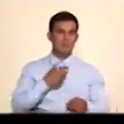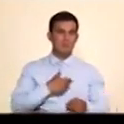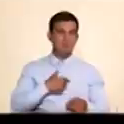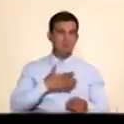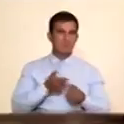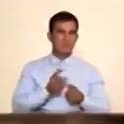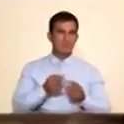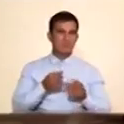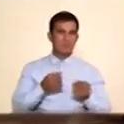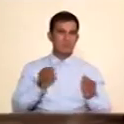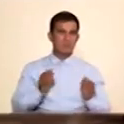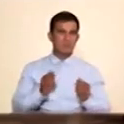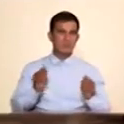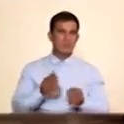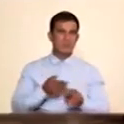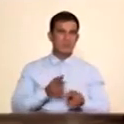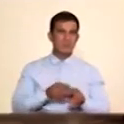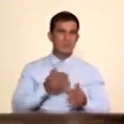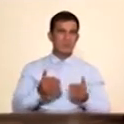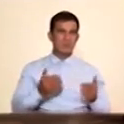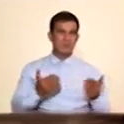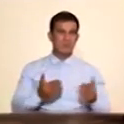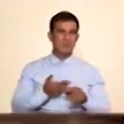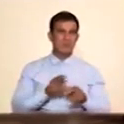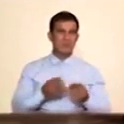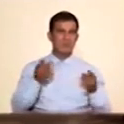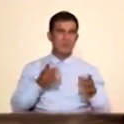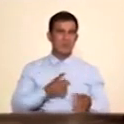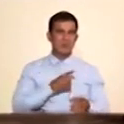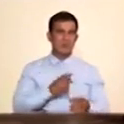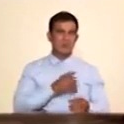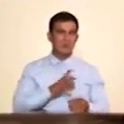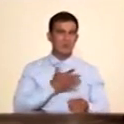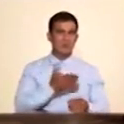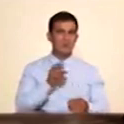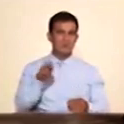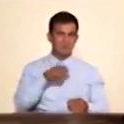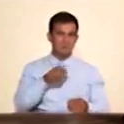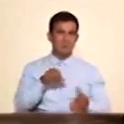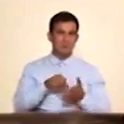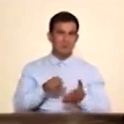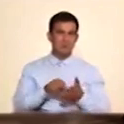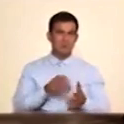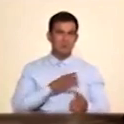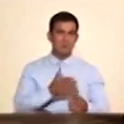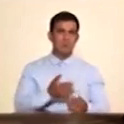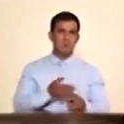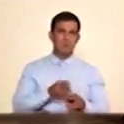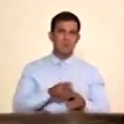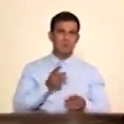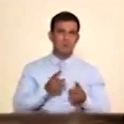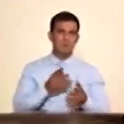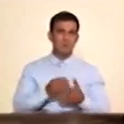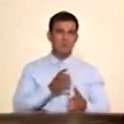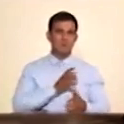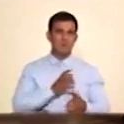ritsirlar kichik yer egasi bo'lgan shaxslar edi, oddiy dehqonlar emas edi. Va nisbatan zadagonlarning